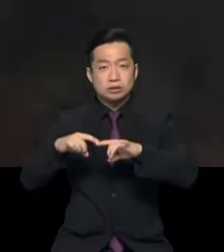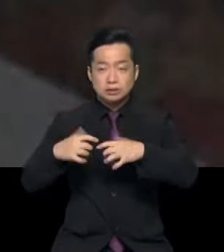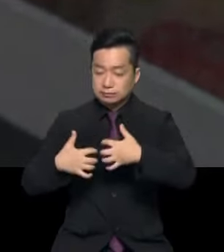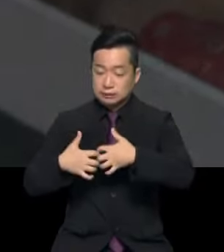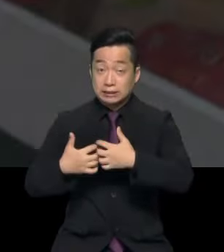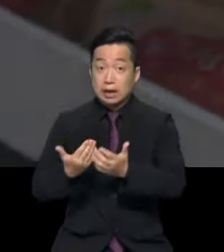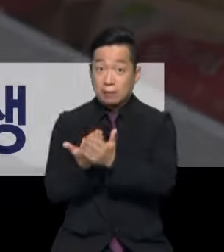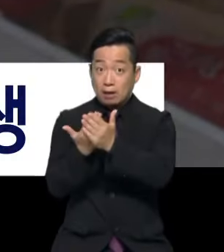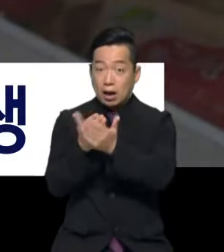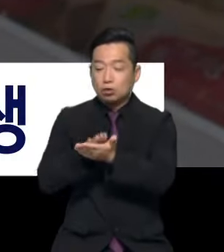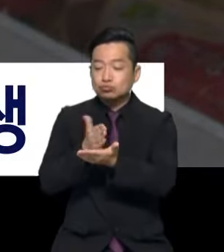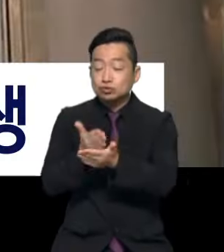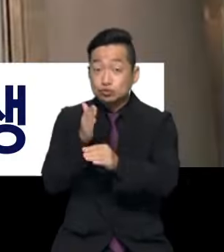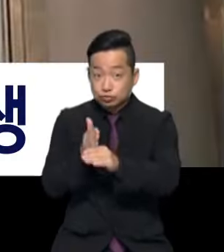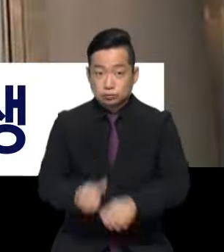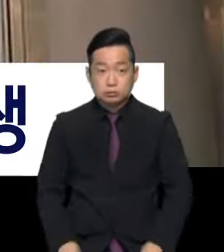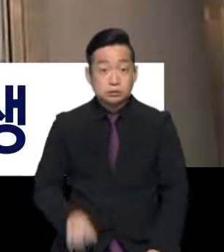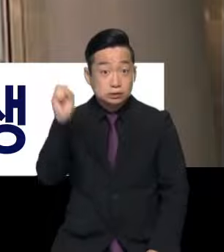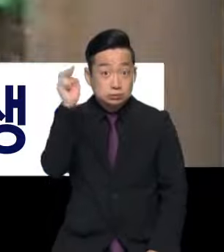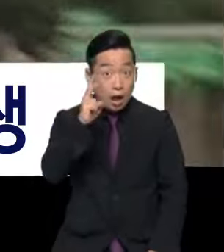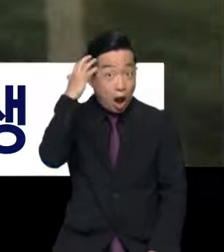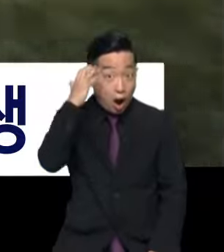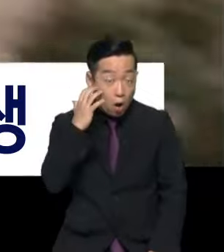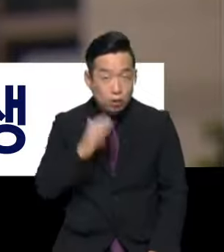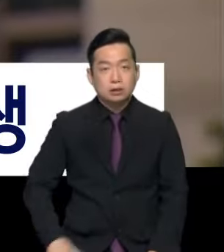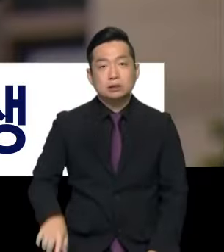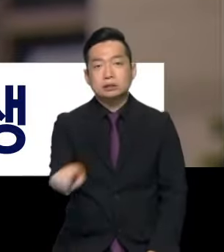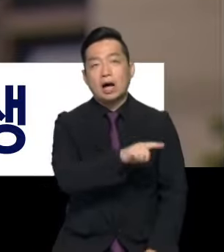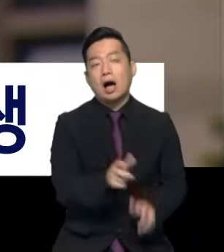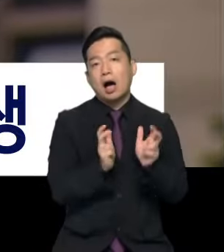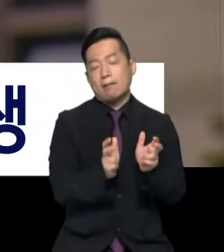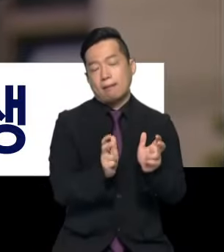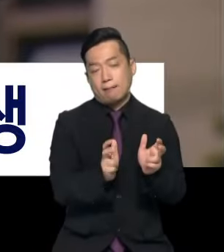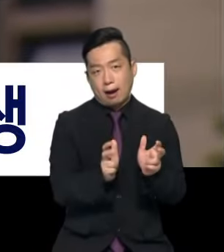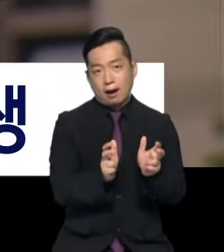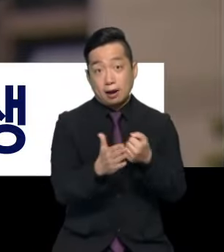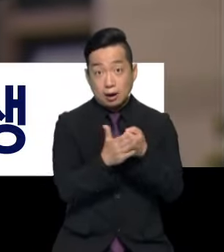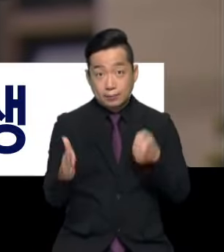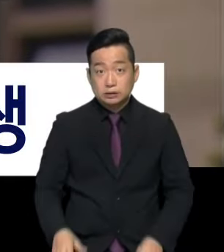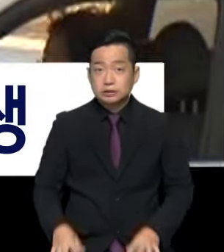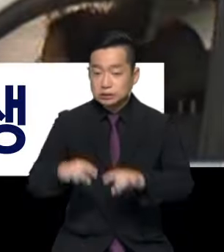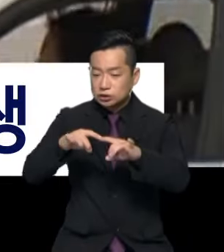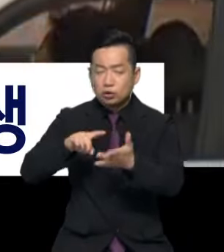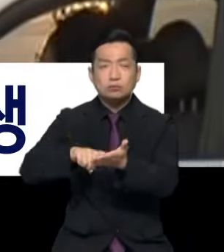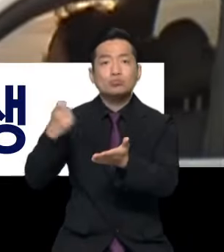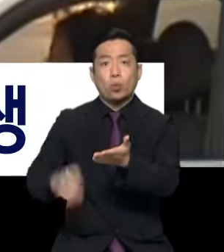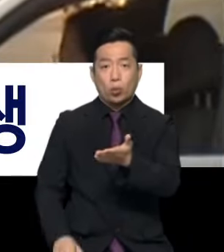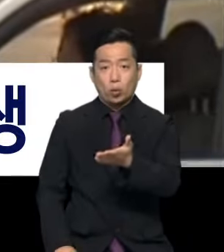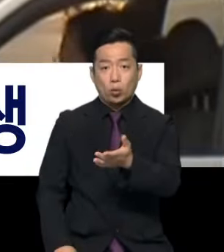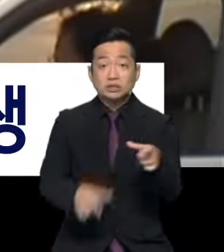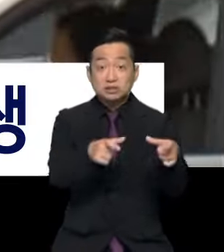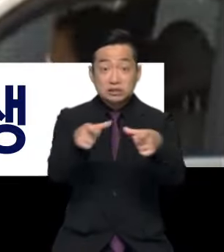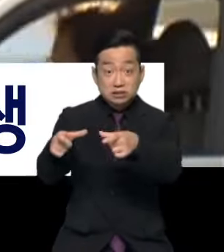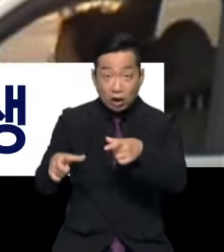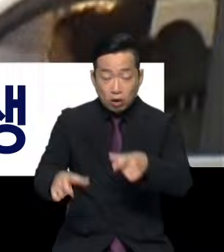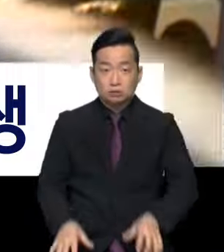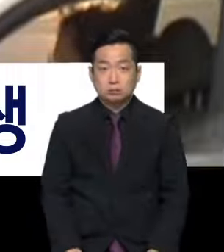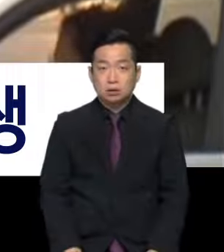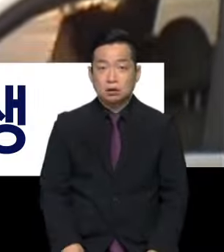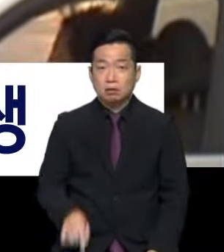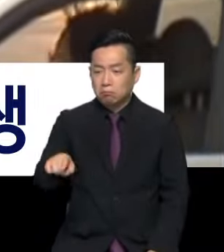돌입한 상태에서 갑작스런 무더위가 덮치자 전력 소비가 급증했고 결국 전력 부족으로 지역별 순환